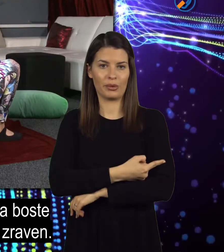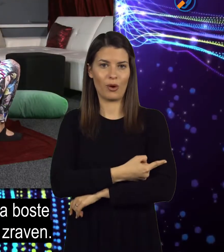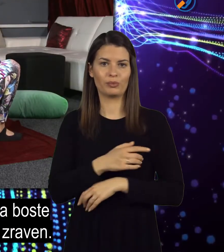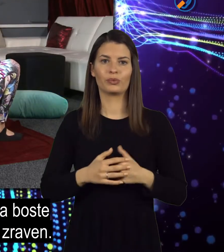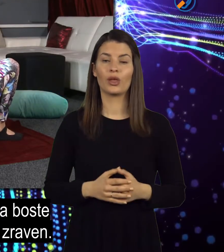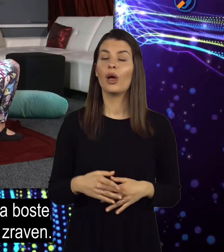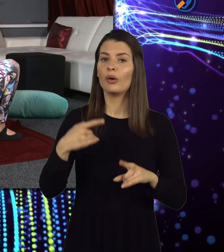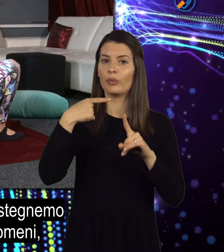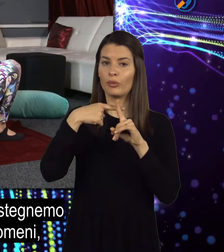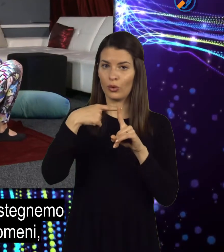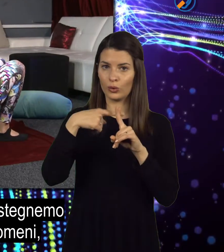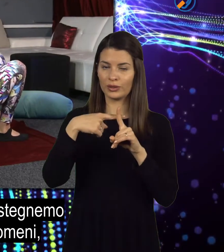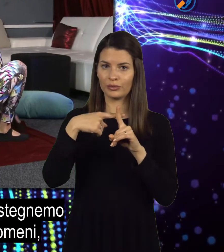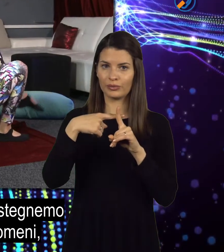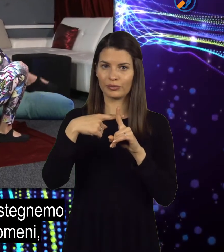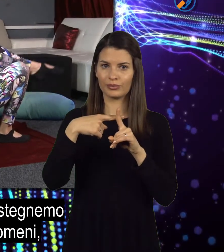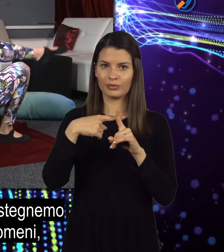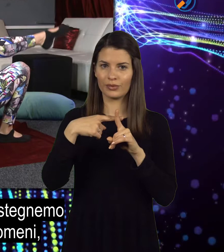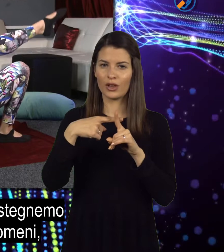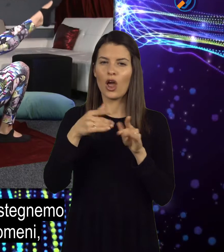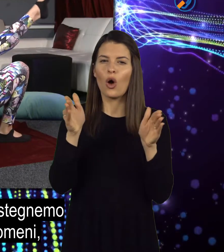z njo. Zraven